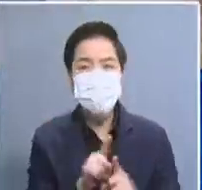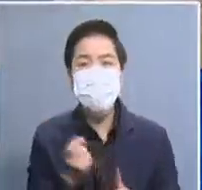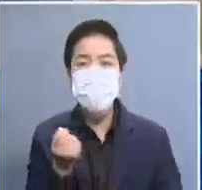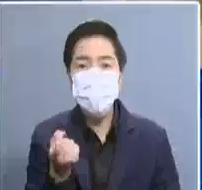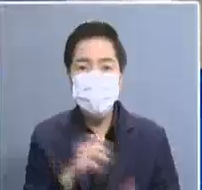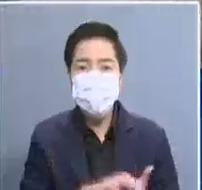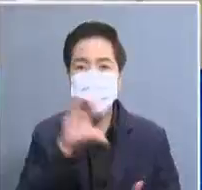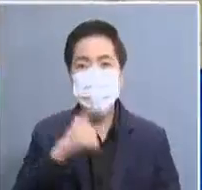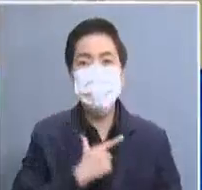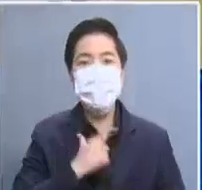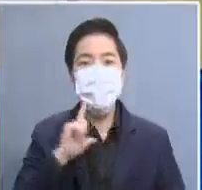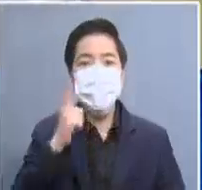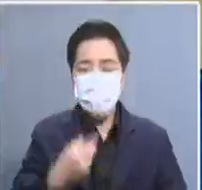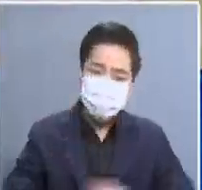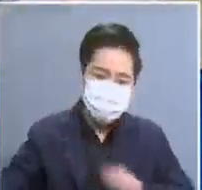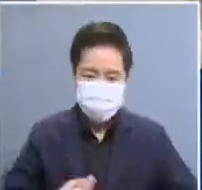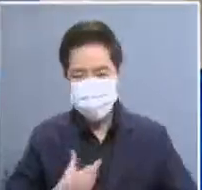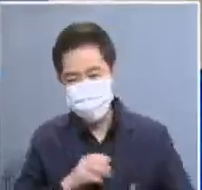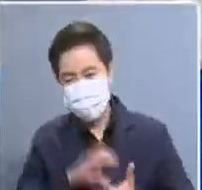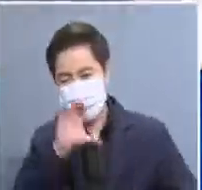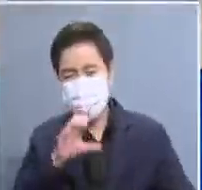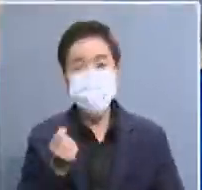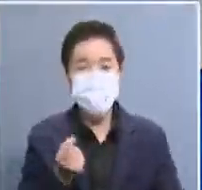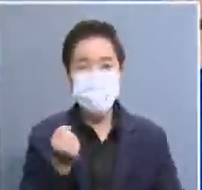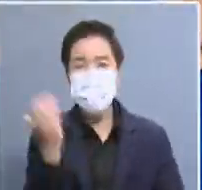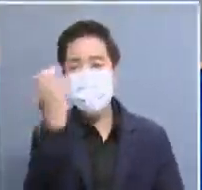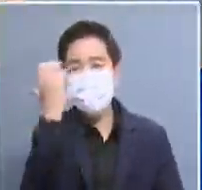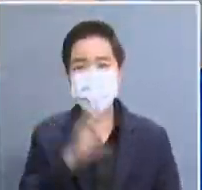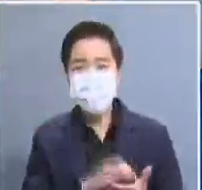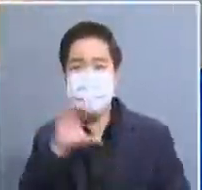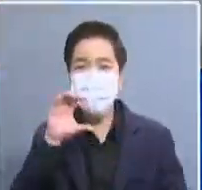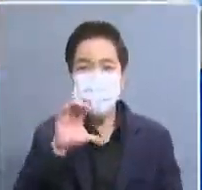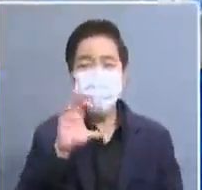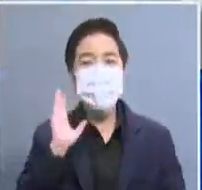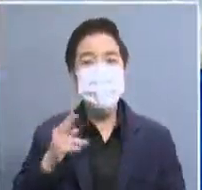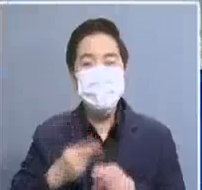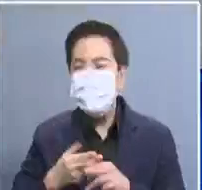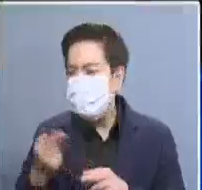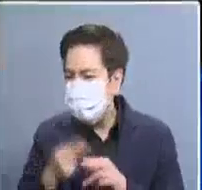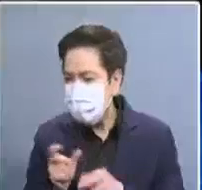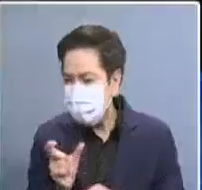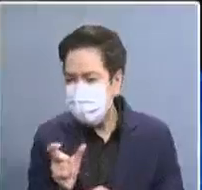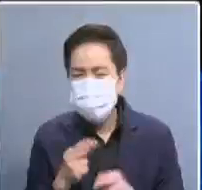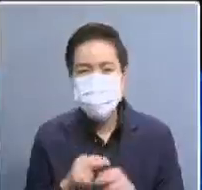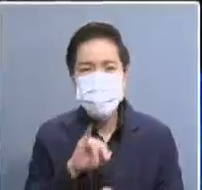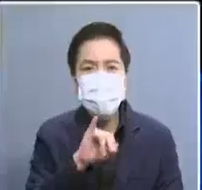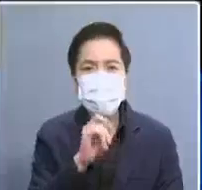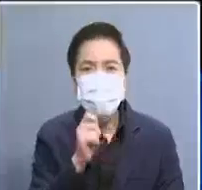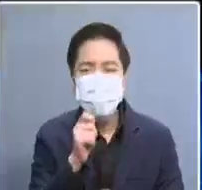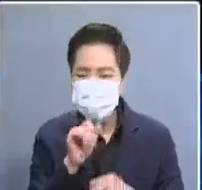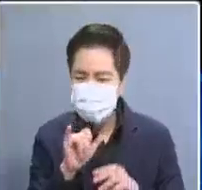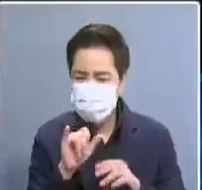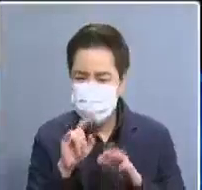สดประมูลขายทองคํารูปพรรณผ่าน Facebookของคนที่ชื่อว่าไอ้ย่ะแนนซี่